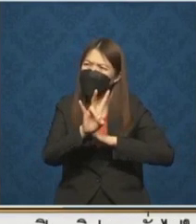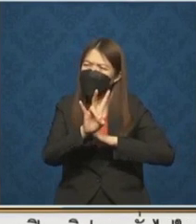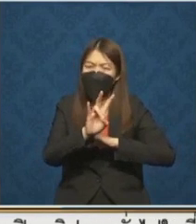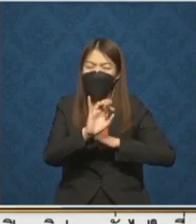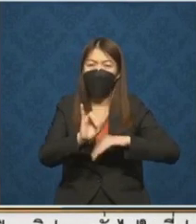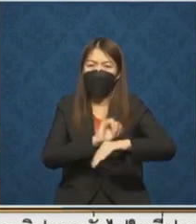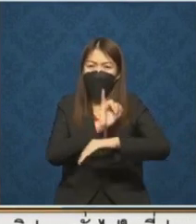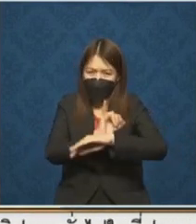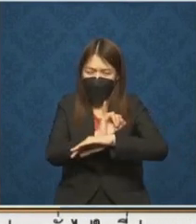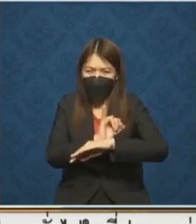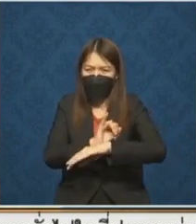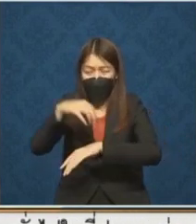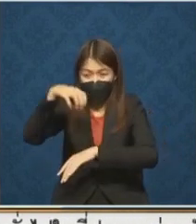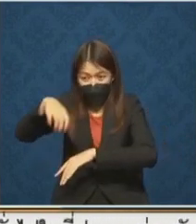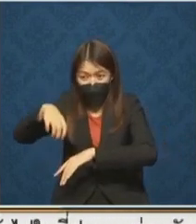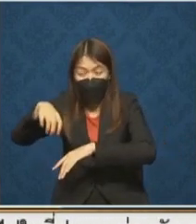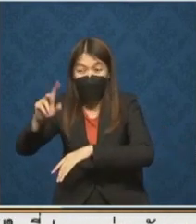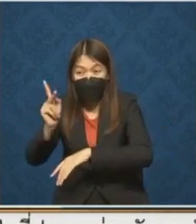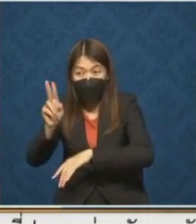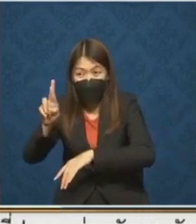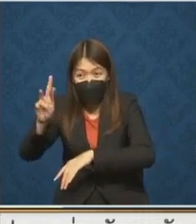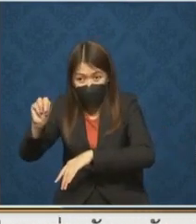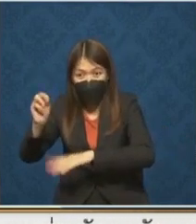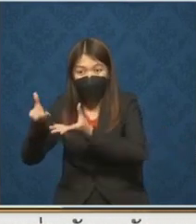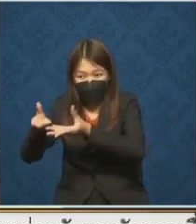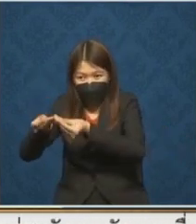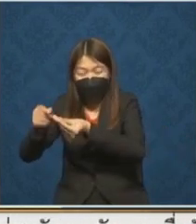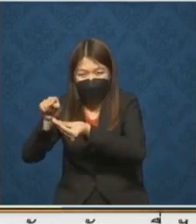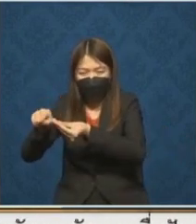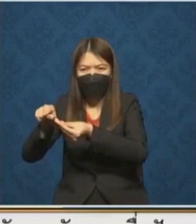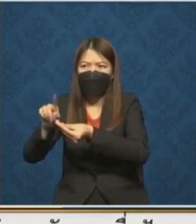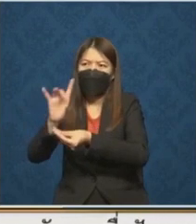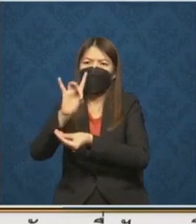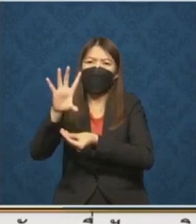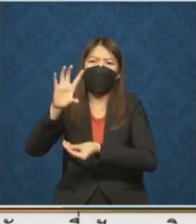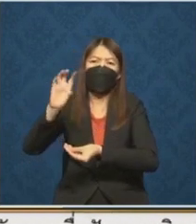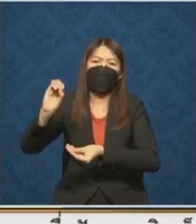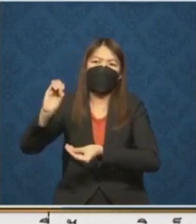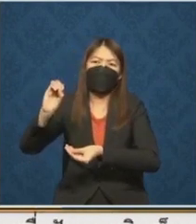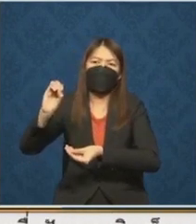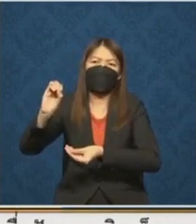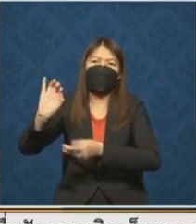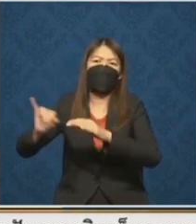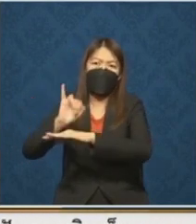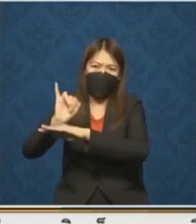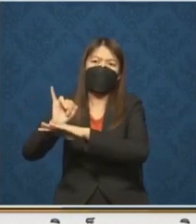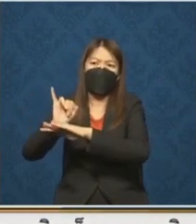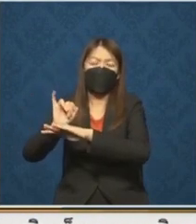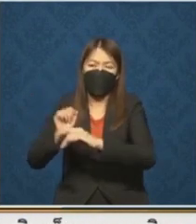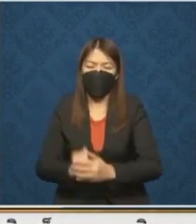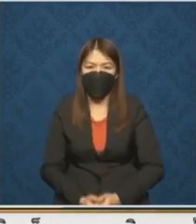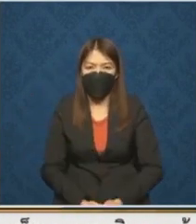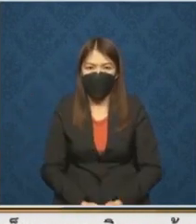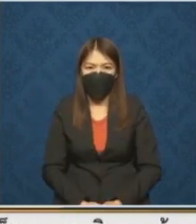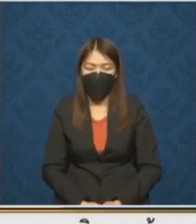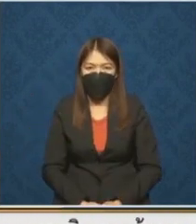เลขแต่กรมทดนมีหักฐานว่าไปออกในที่นี้ประมาณ 850 ทํสารทกรบครับ